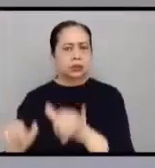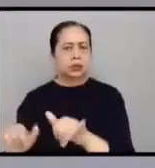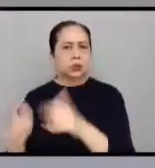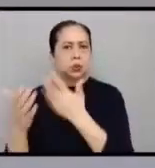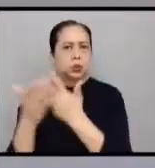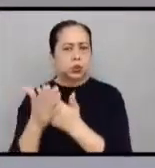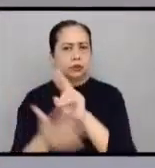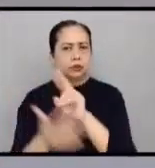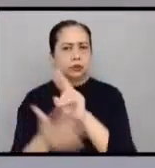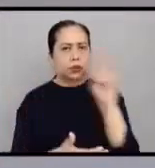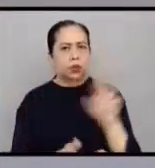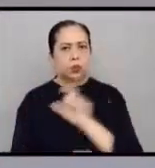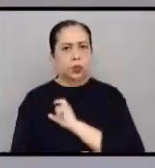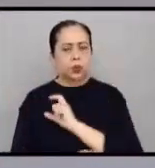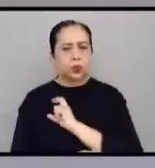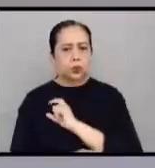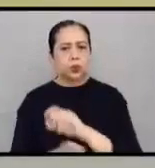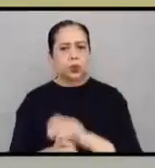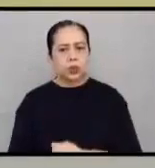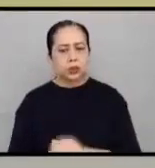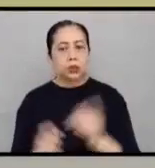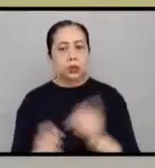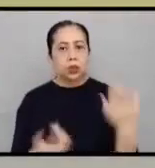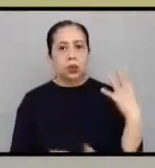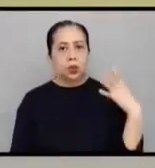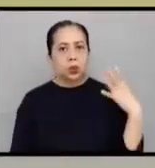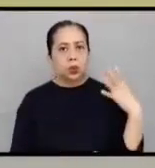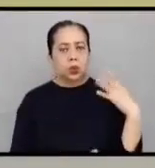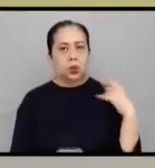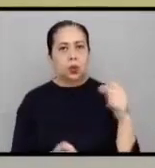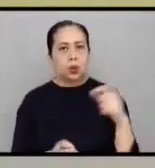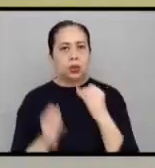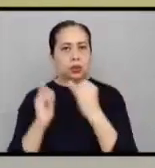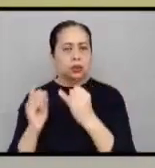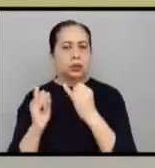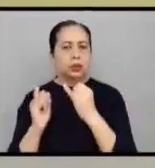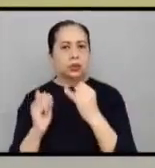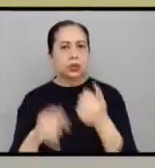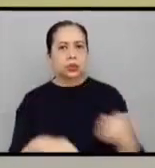Valenzuela Police ang suspect habang hinihintay ang direktiba ng korte.